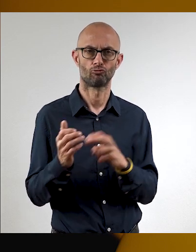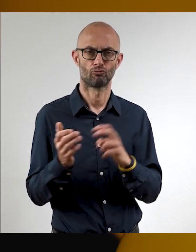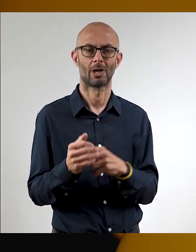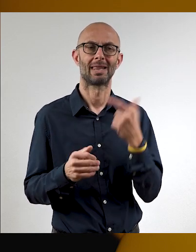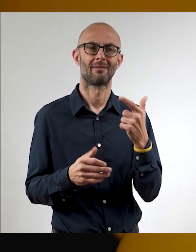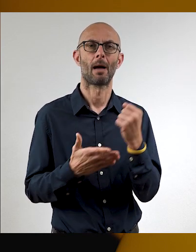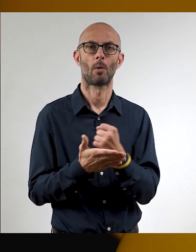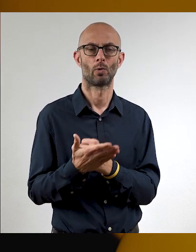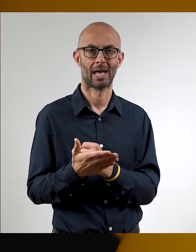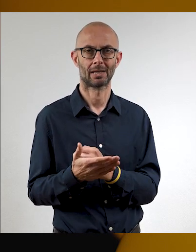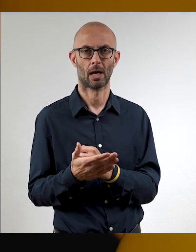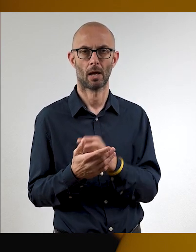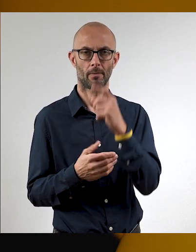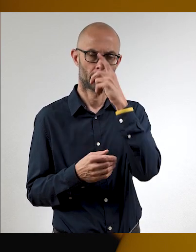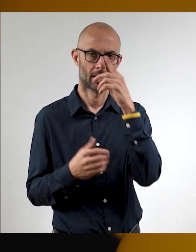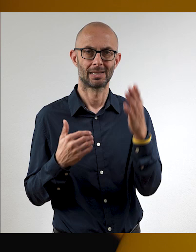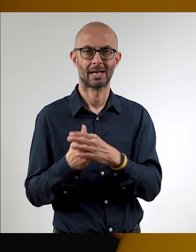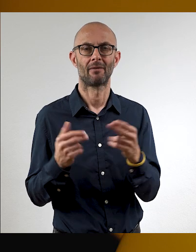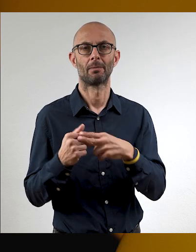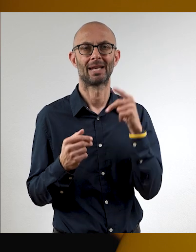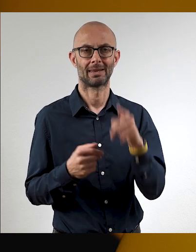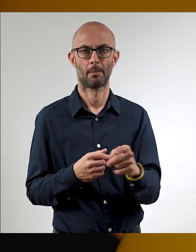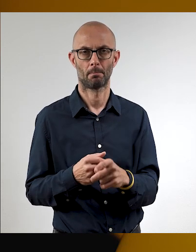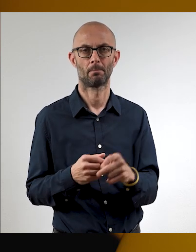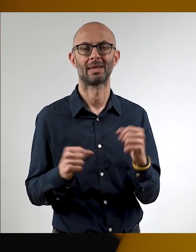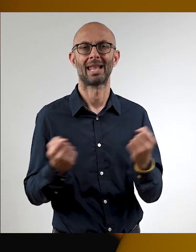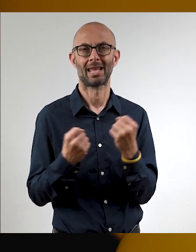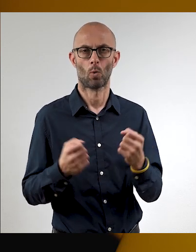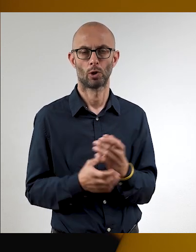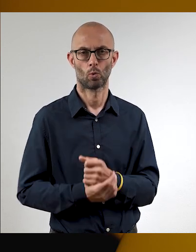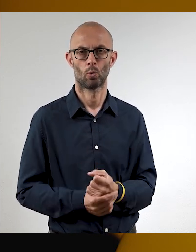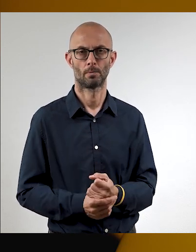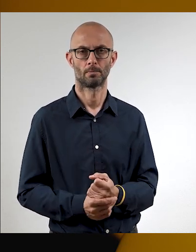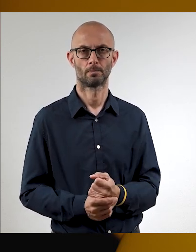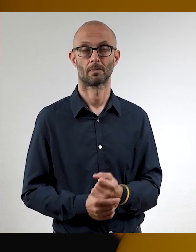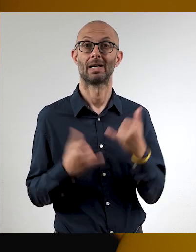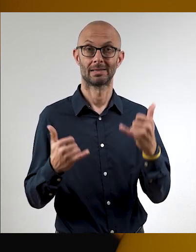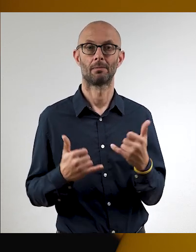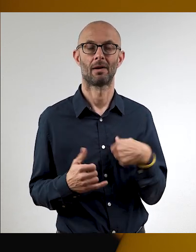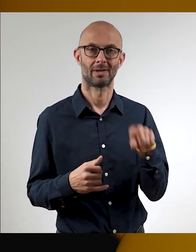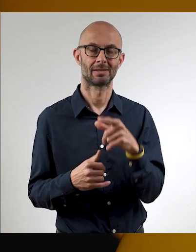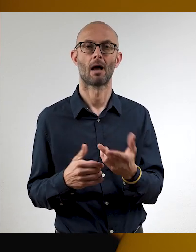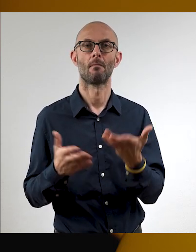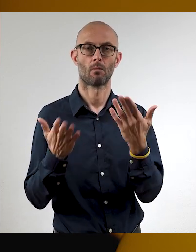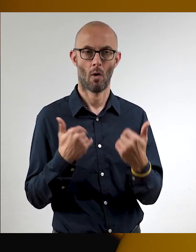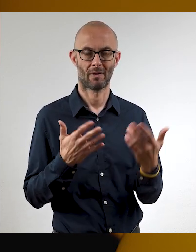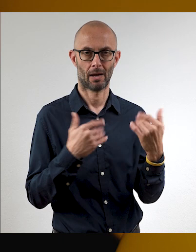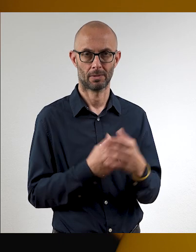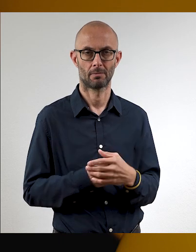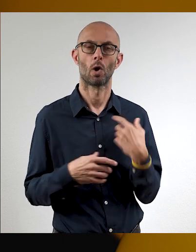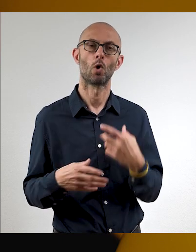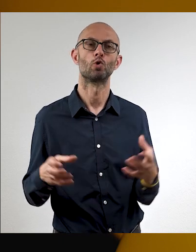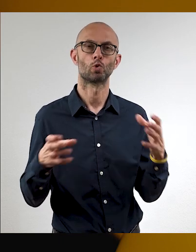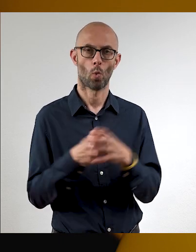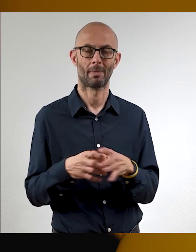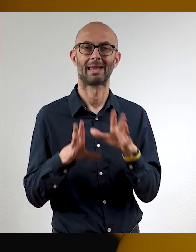še dva poudarka zraven pri tem dejavniku. Zdaj pa se jaz povabim, da